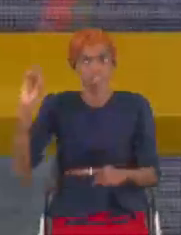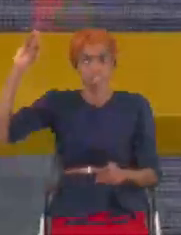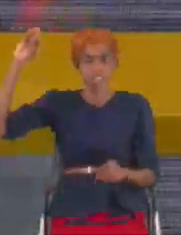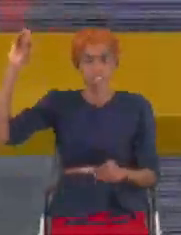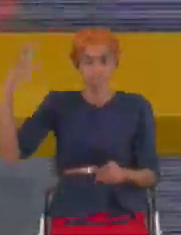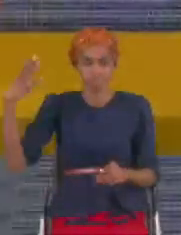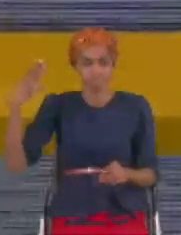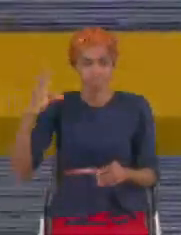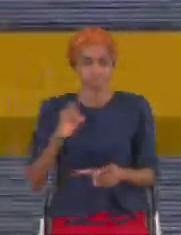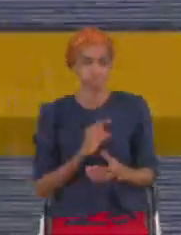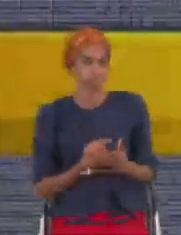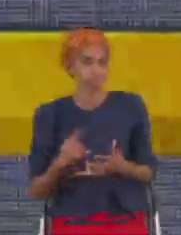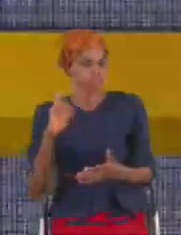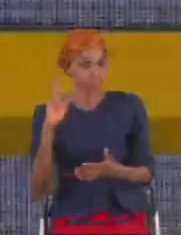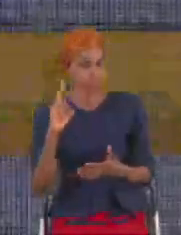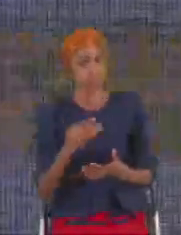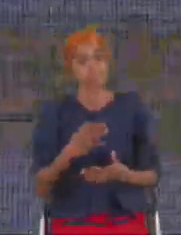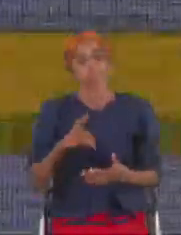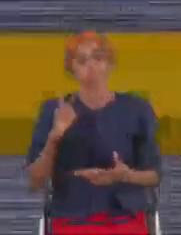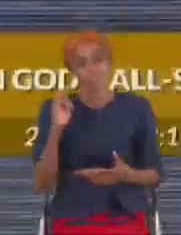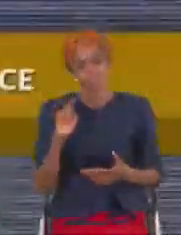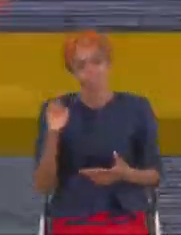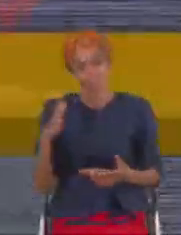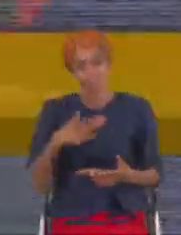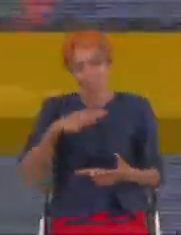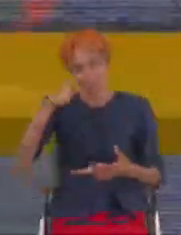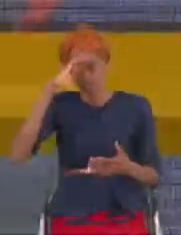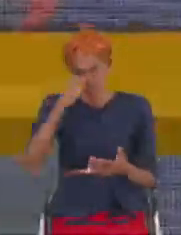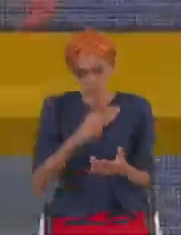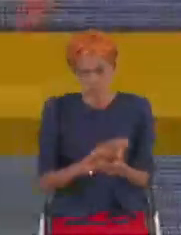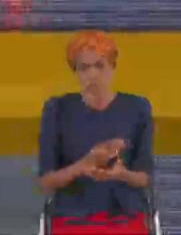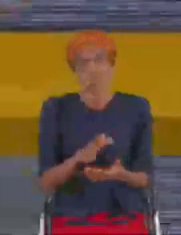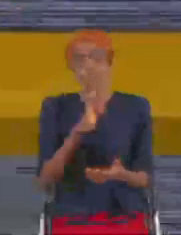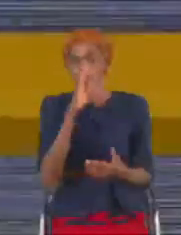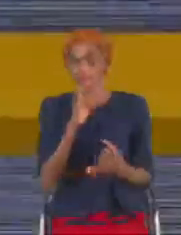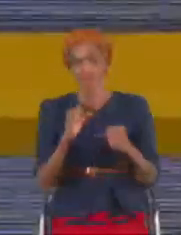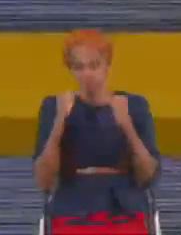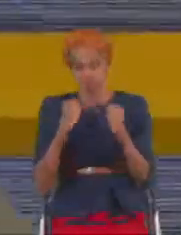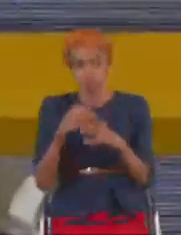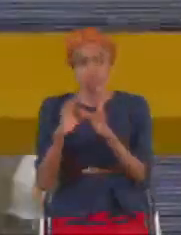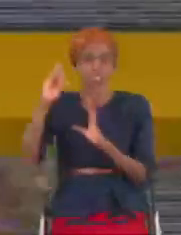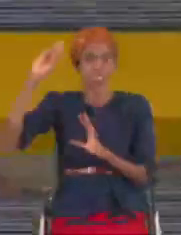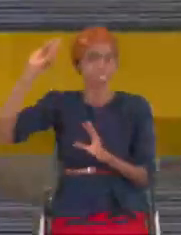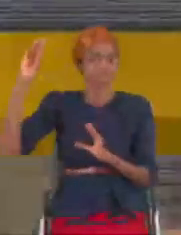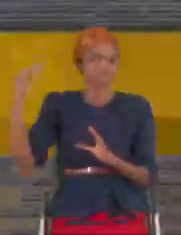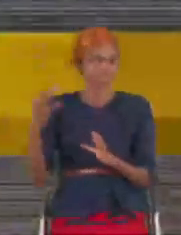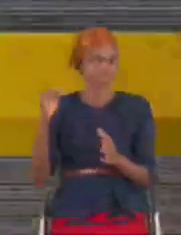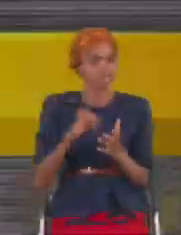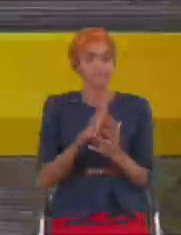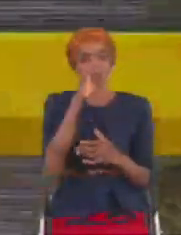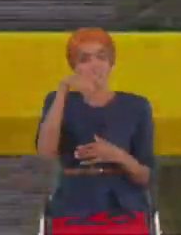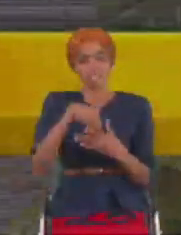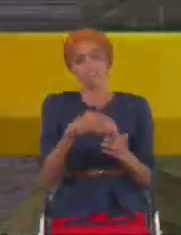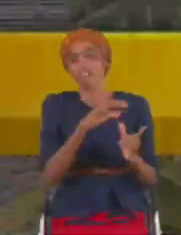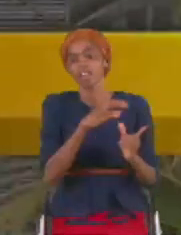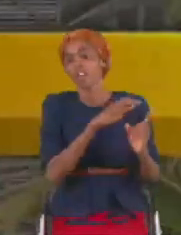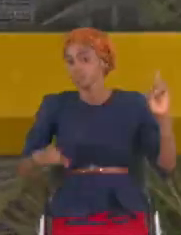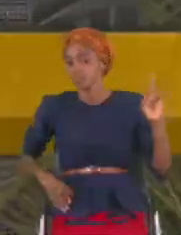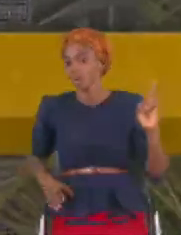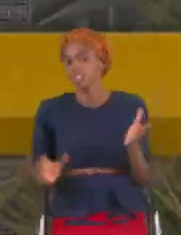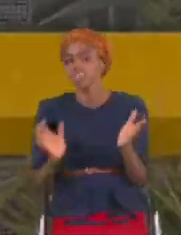versez 1 doit donc mon enfant fortifie toit dans la grâce qui est un jésus christ